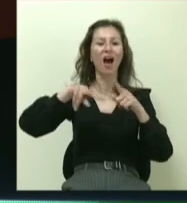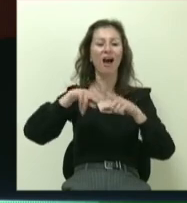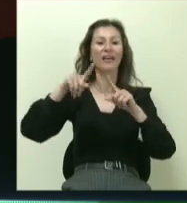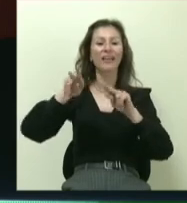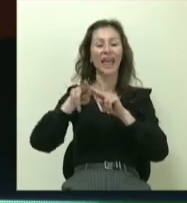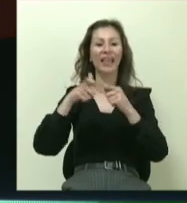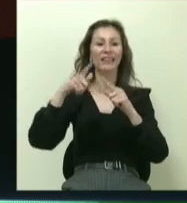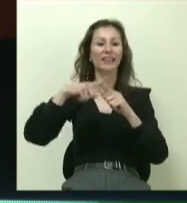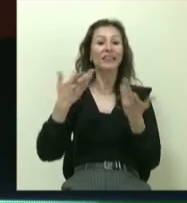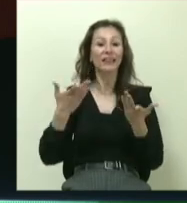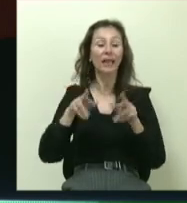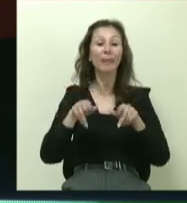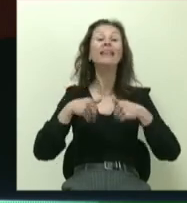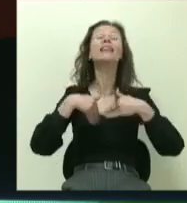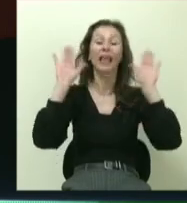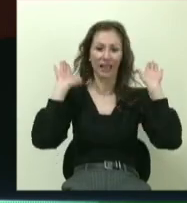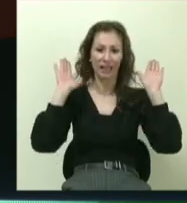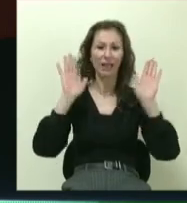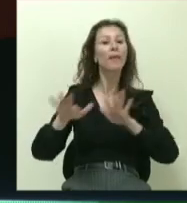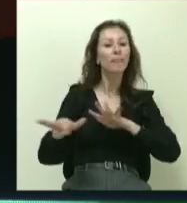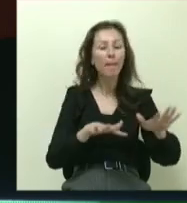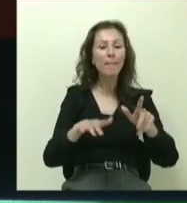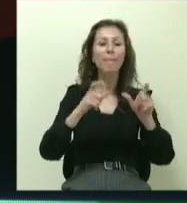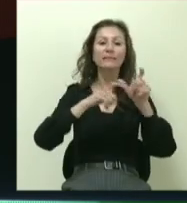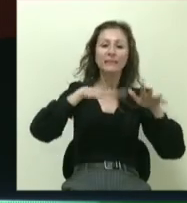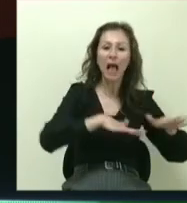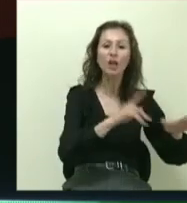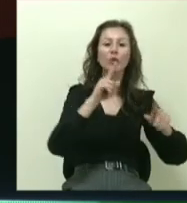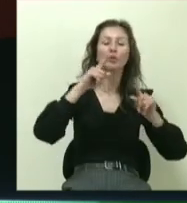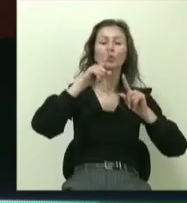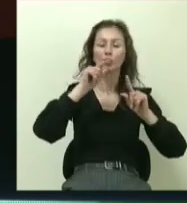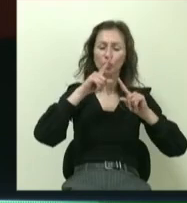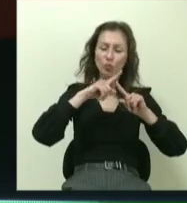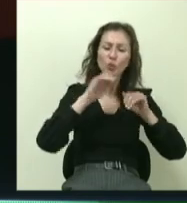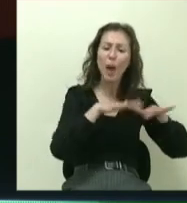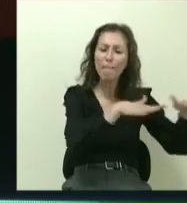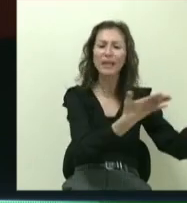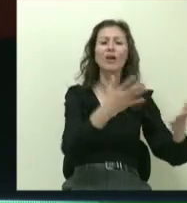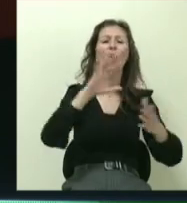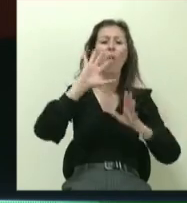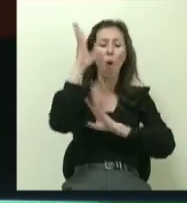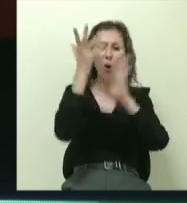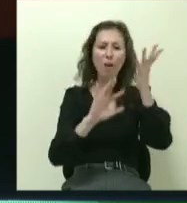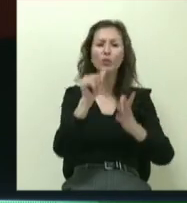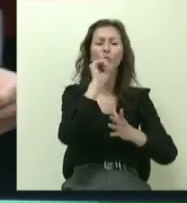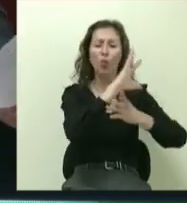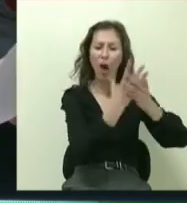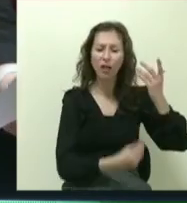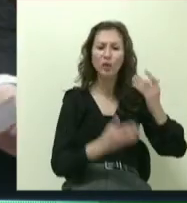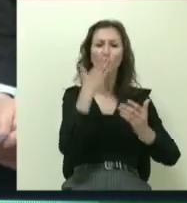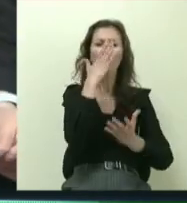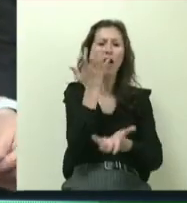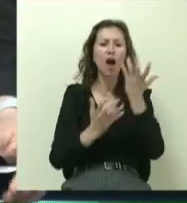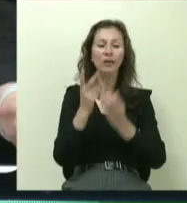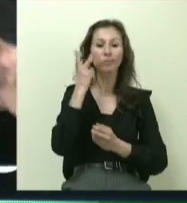değil şimdi depremsel sunami orman yangınları ya da kuraklık gibi doğa